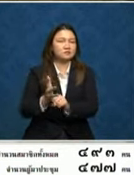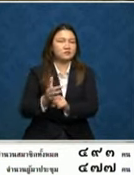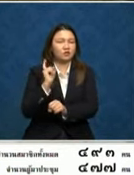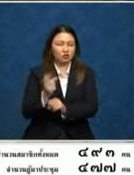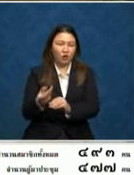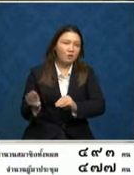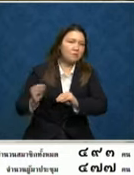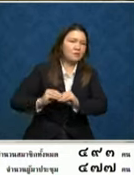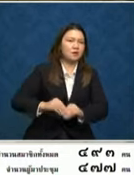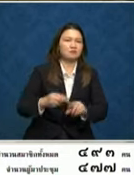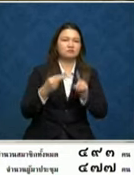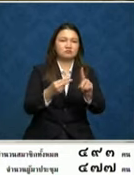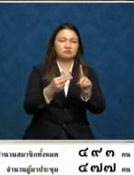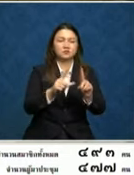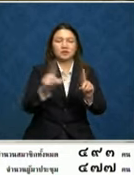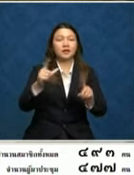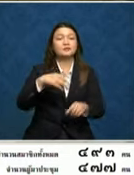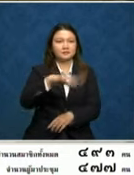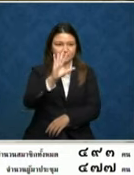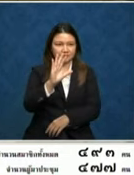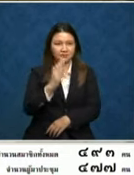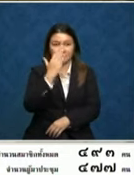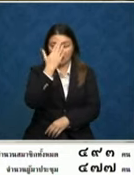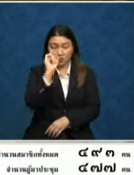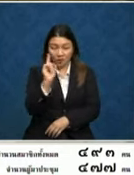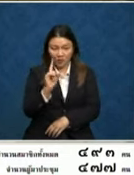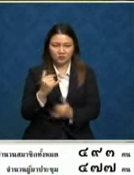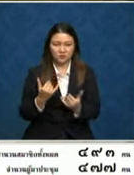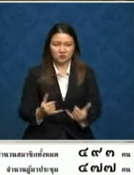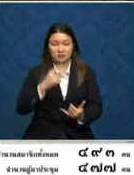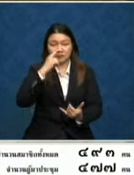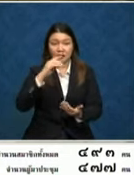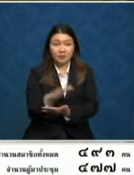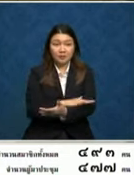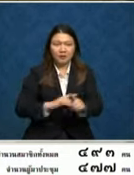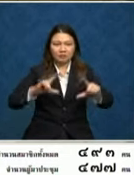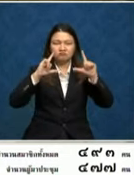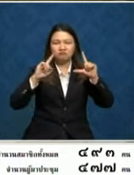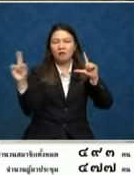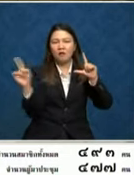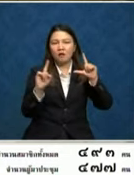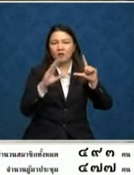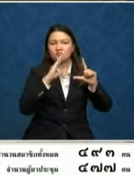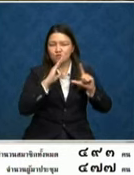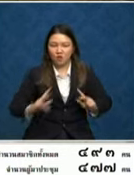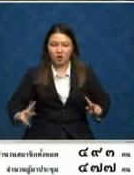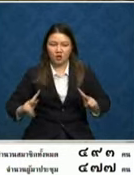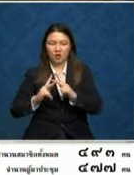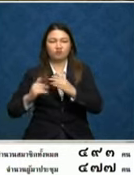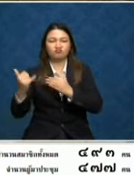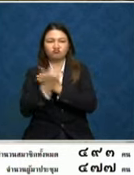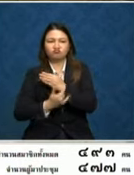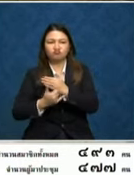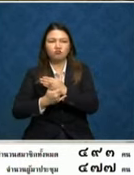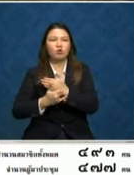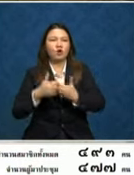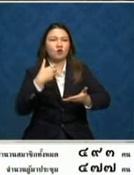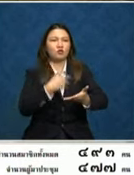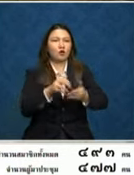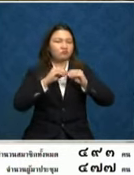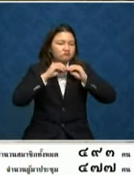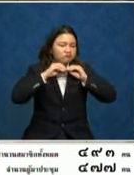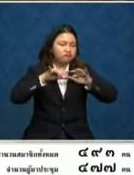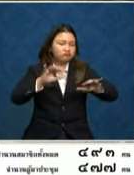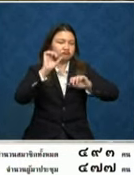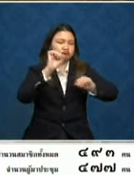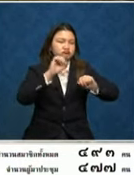านครับประเทศไทยมีดียังไงถ้ากระทรวงต่างประเทศไม่ตีกองไม่บอกกล่าว